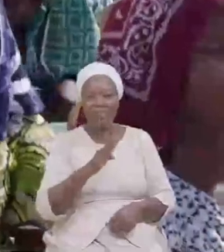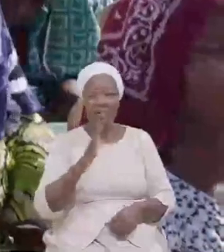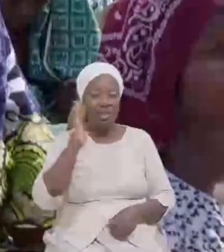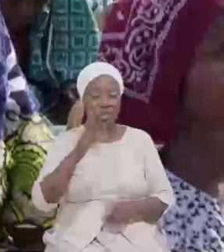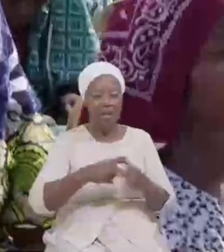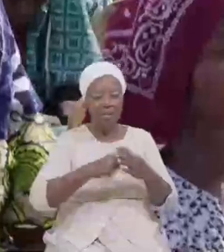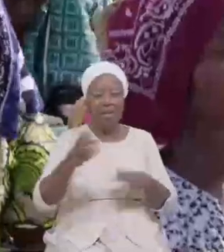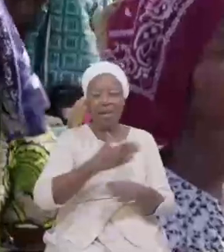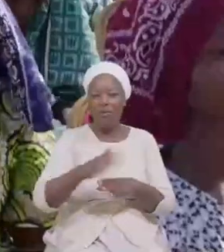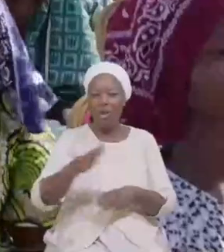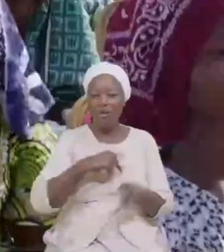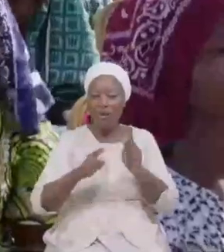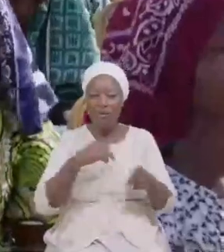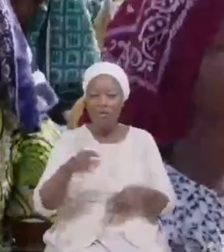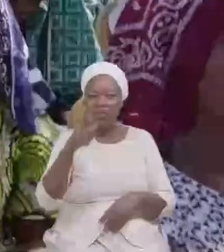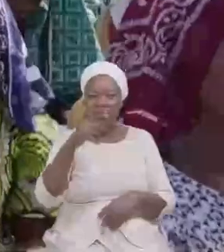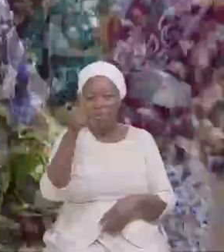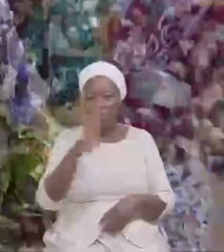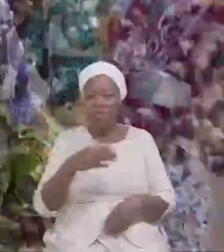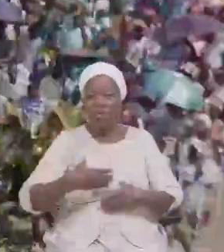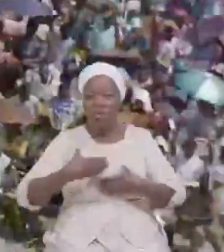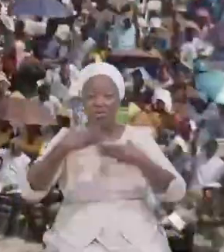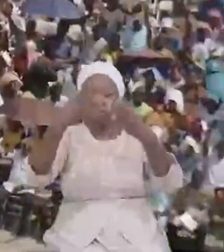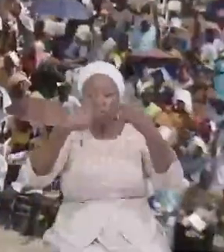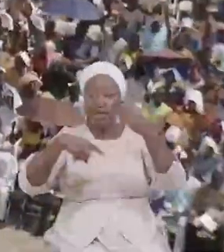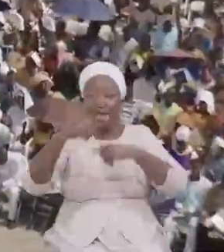Et le peuple de Dieu crie.